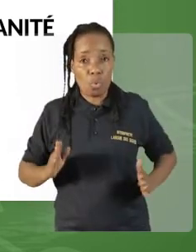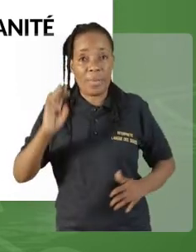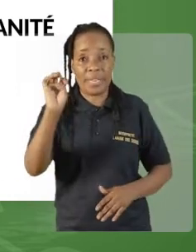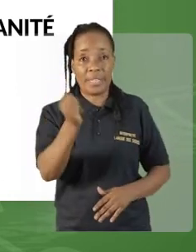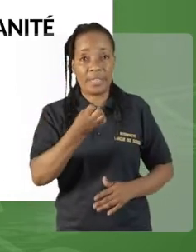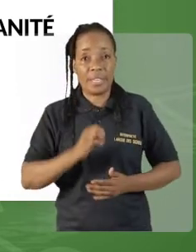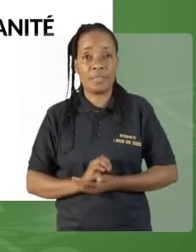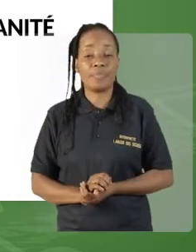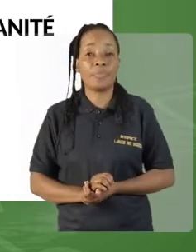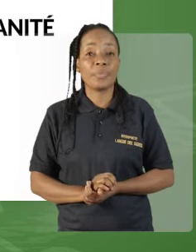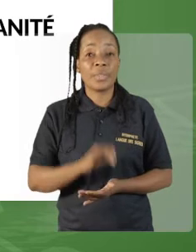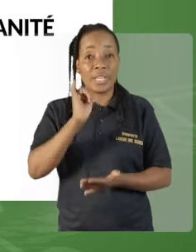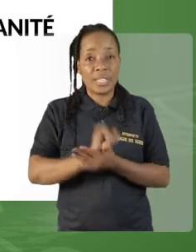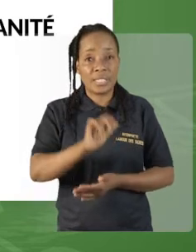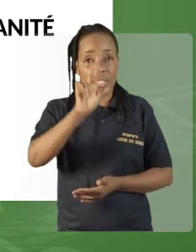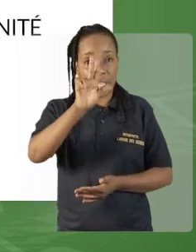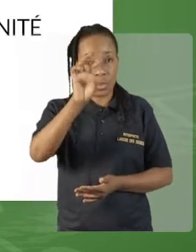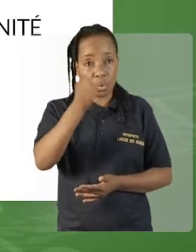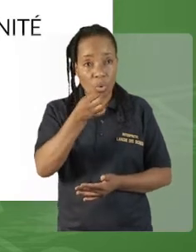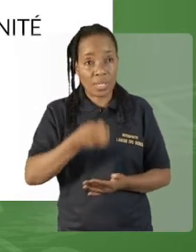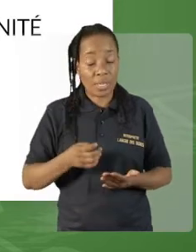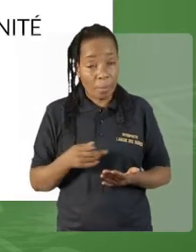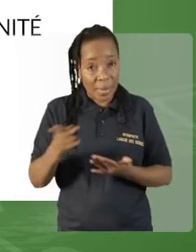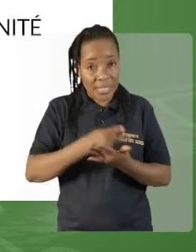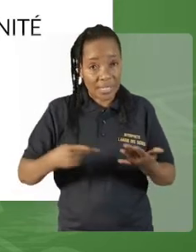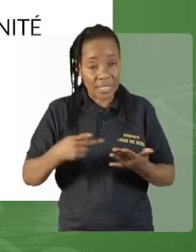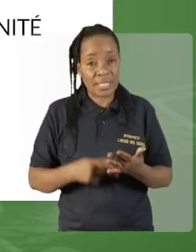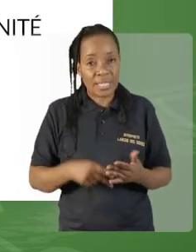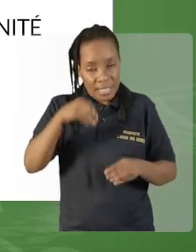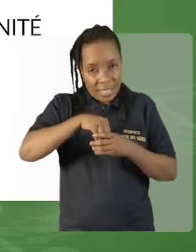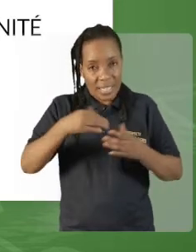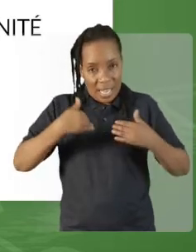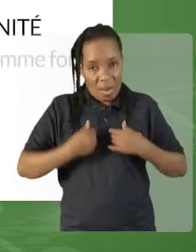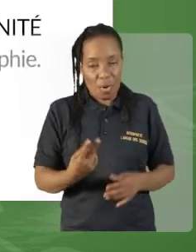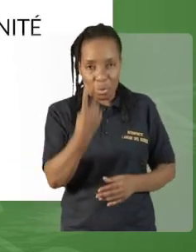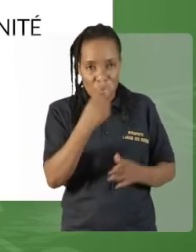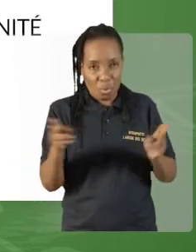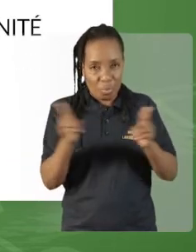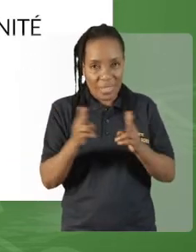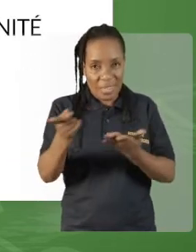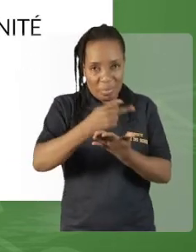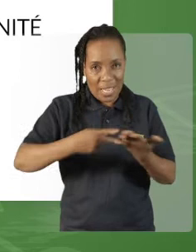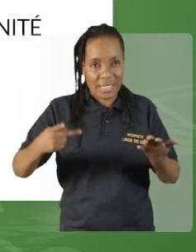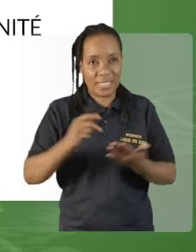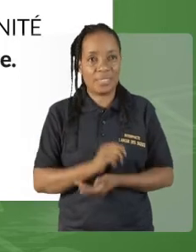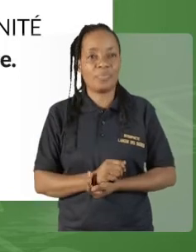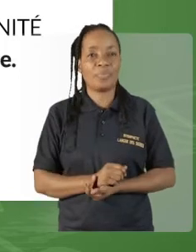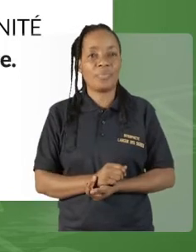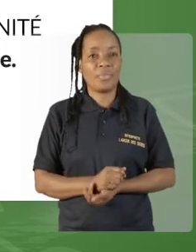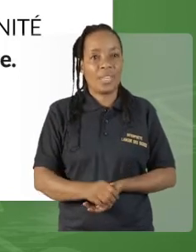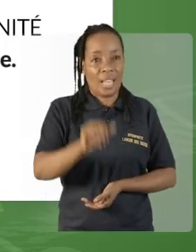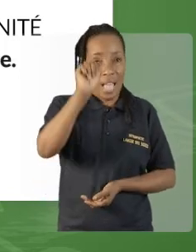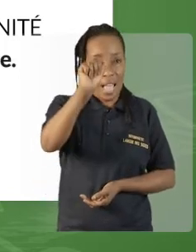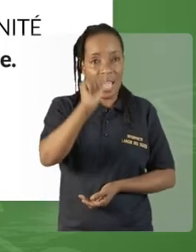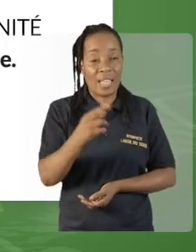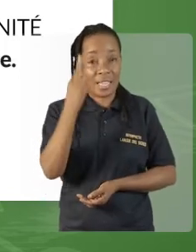Cette troisième partie de notre leçon elle-même comprend deux sous-parties qui sont en A, la raison